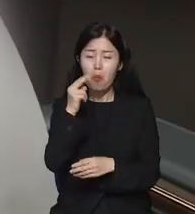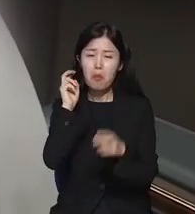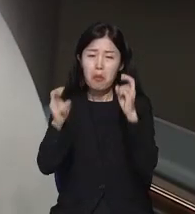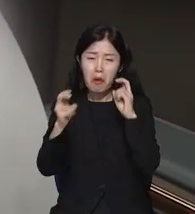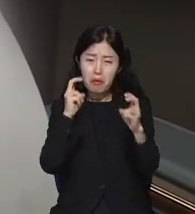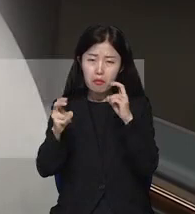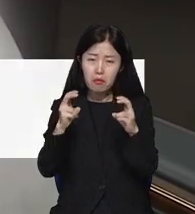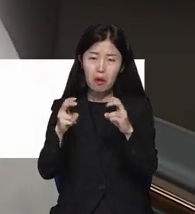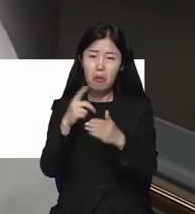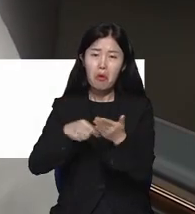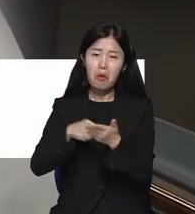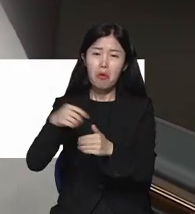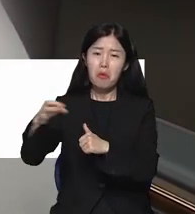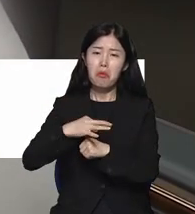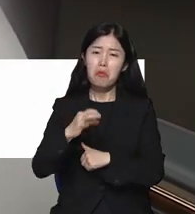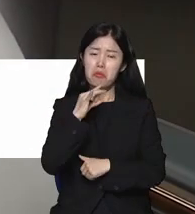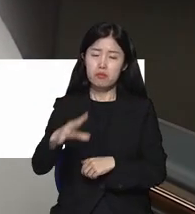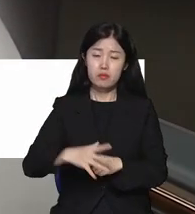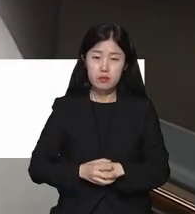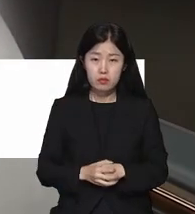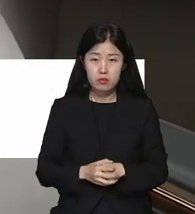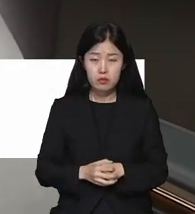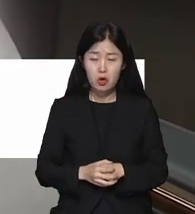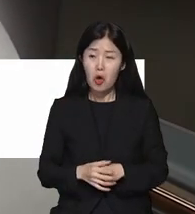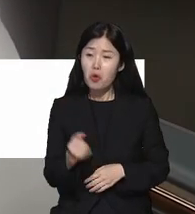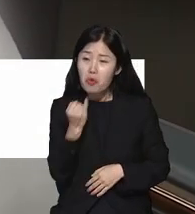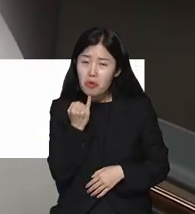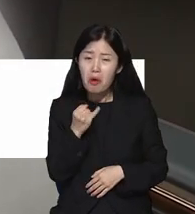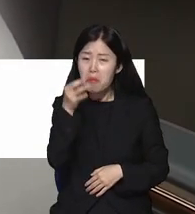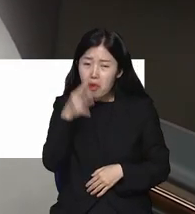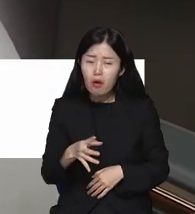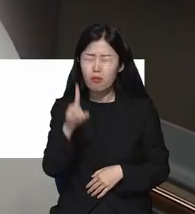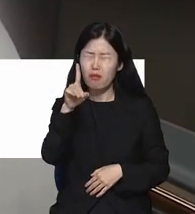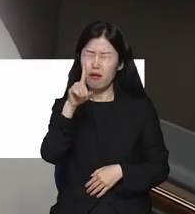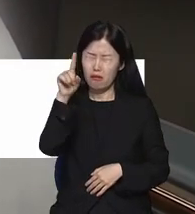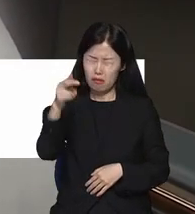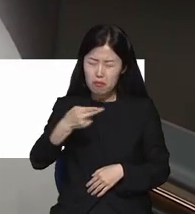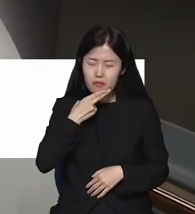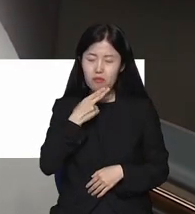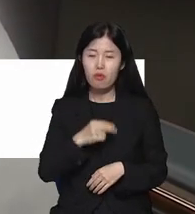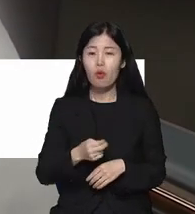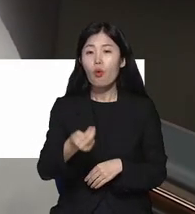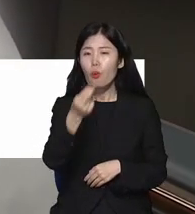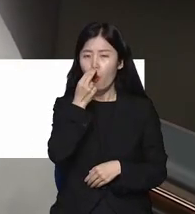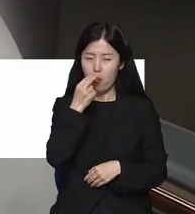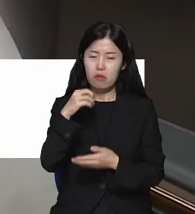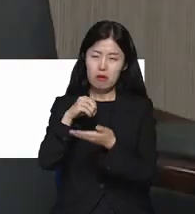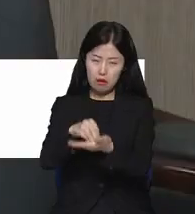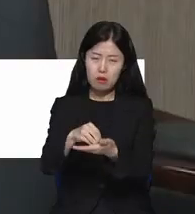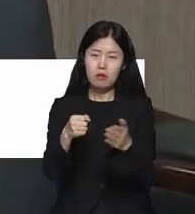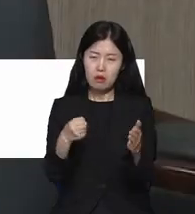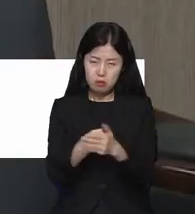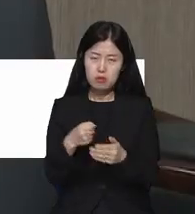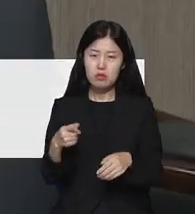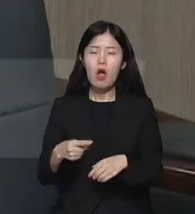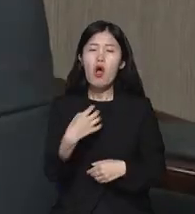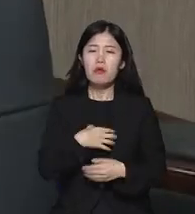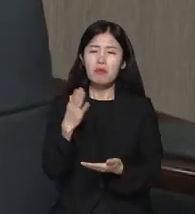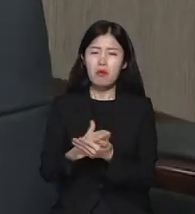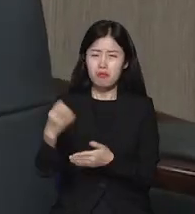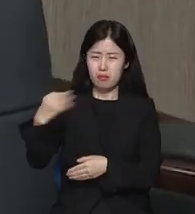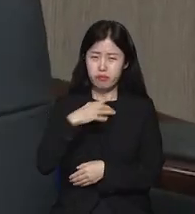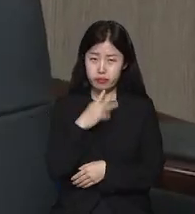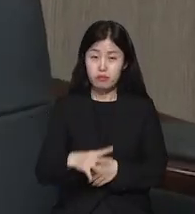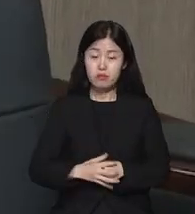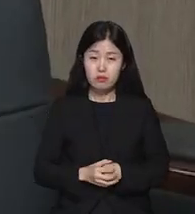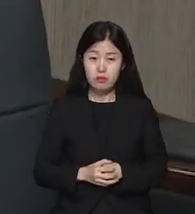미안하다는 소리도 아니고 괜찮냐는 소리도 아니고 보험에 들어져 있으니까 염려하지 마세요 a씨는